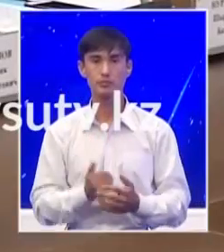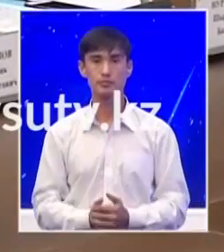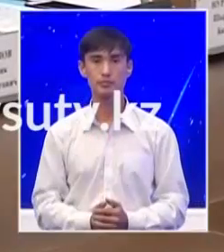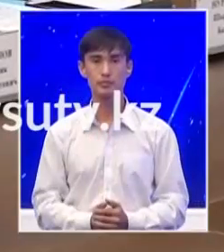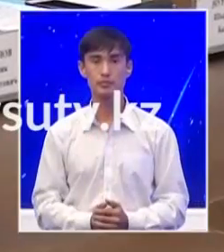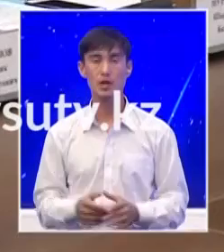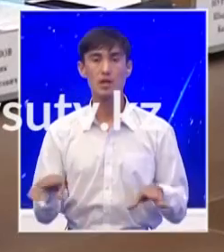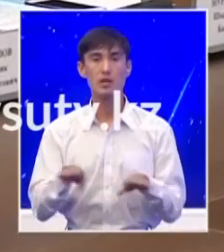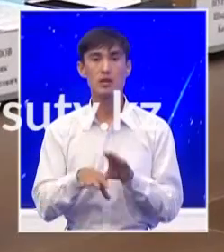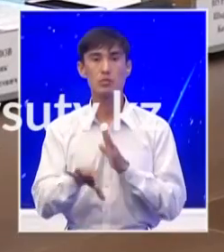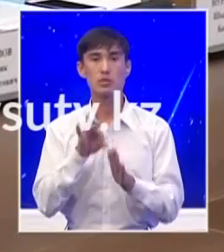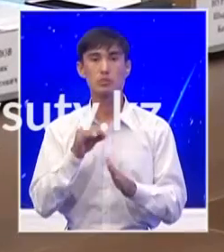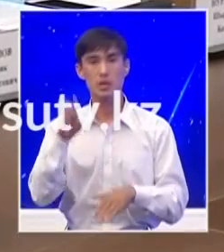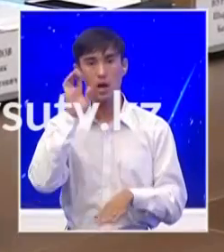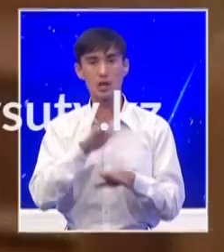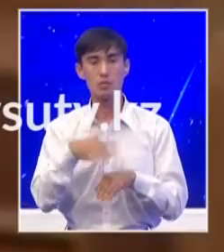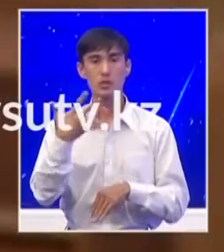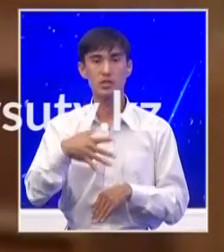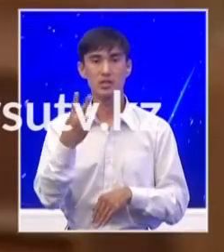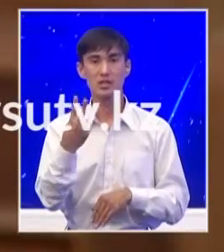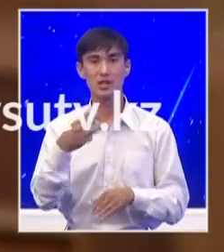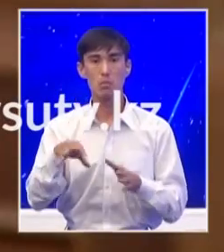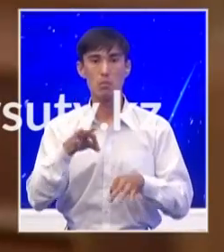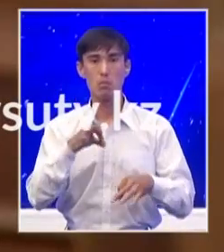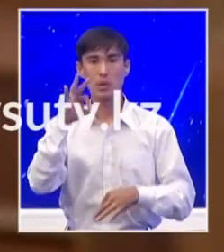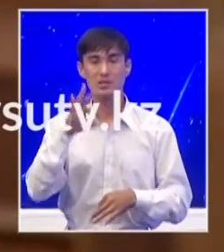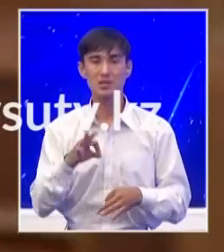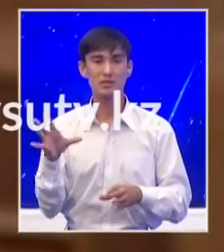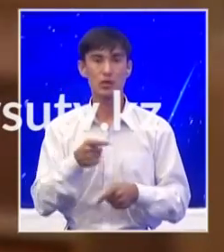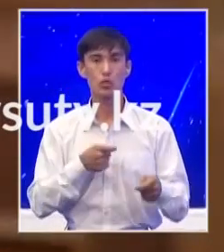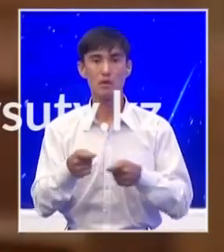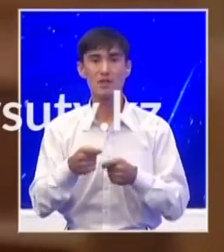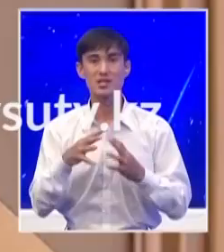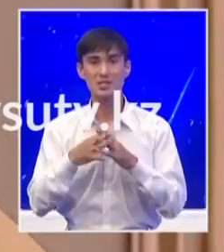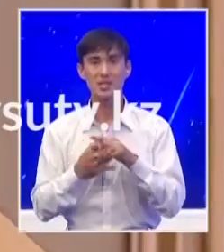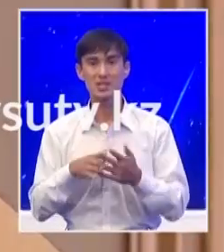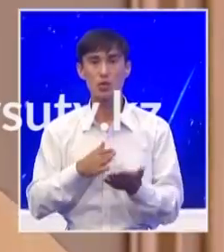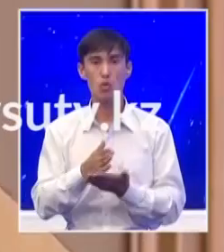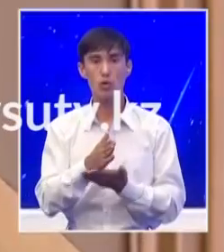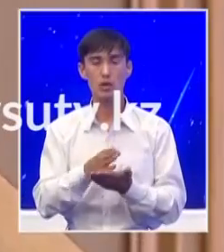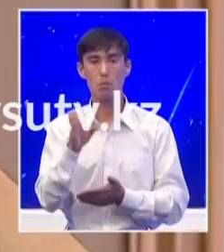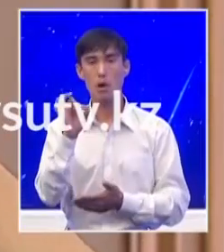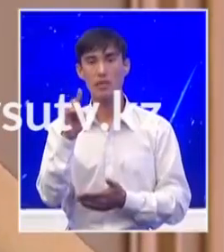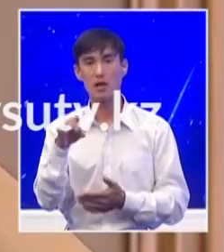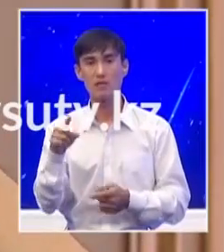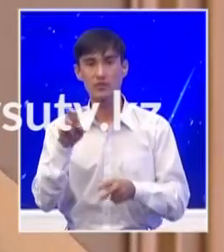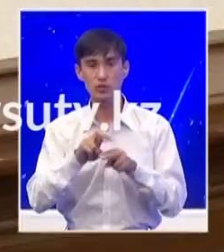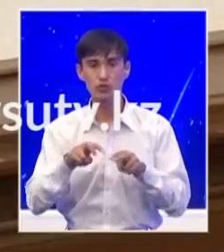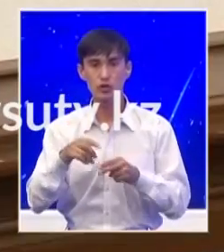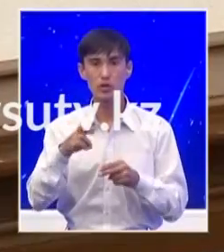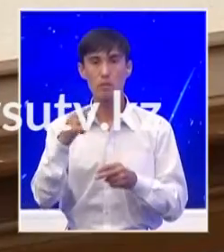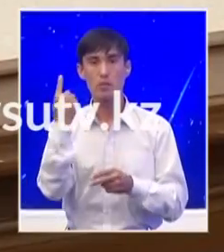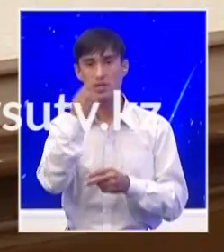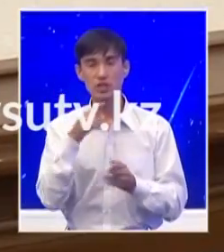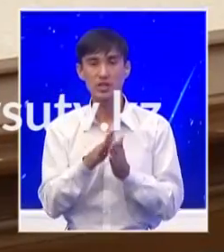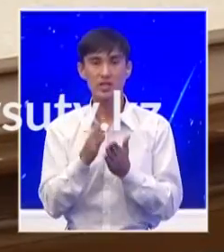Таким образом, избранные акимы составили 53% всех руководителей сельских исполнительных органов. Амандык Баталов изучил биографию,